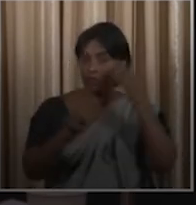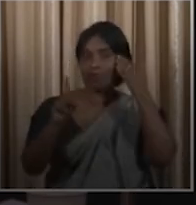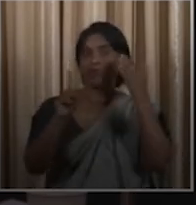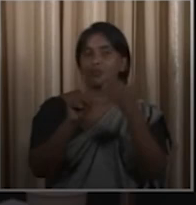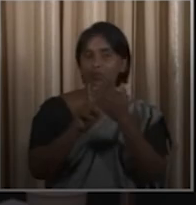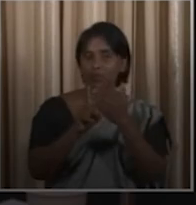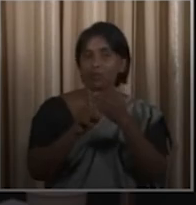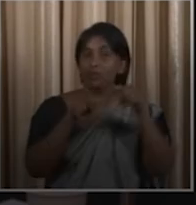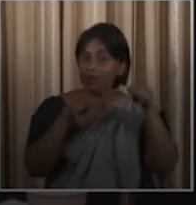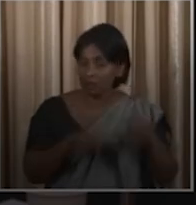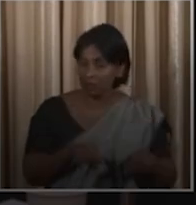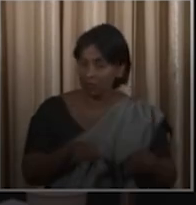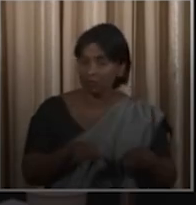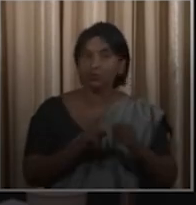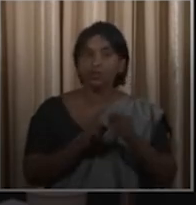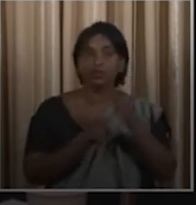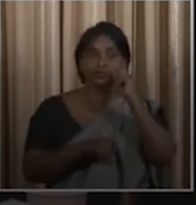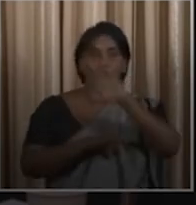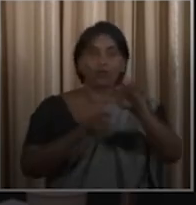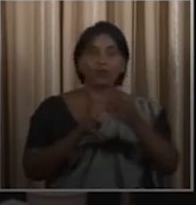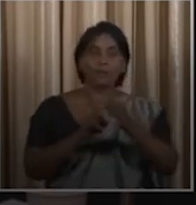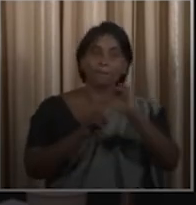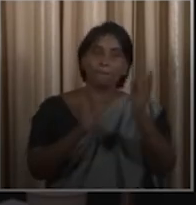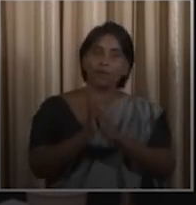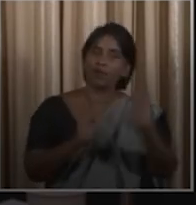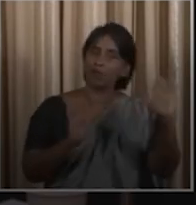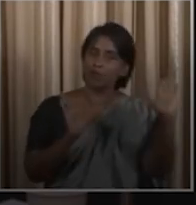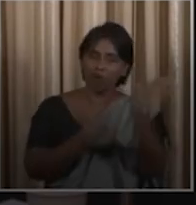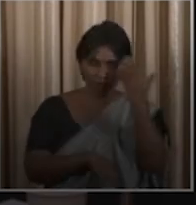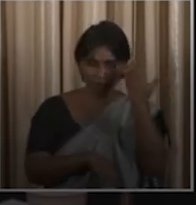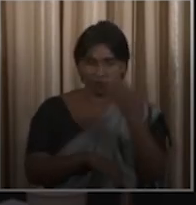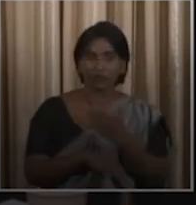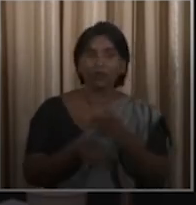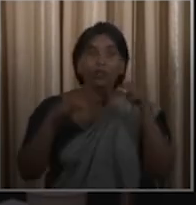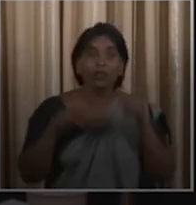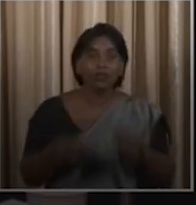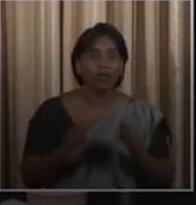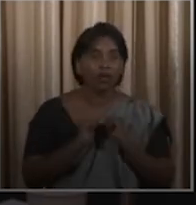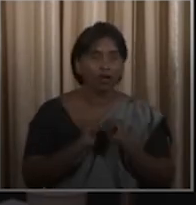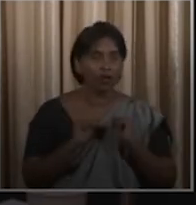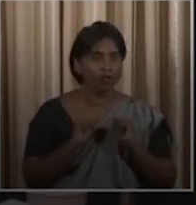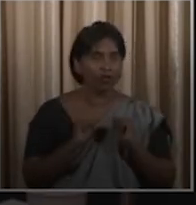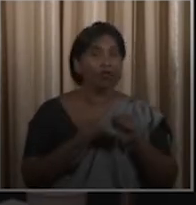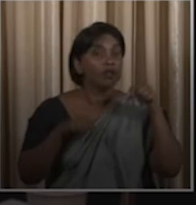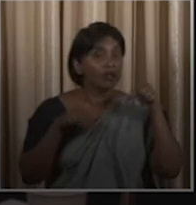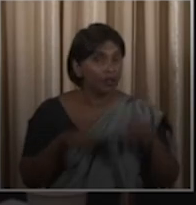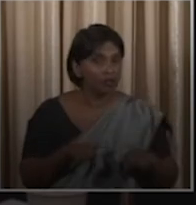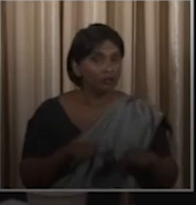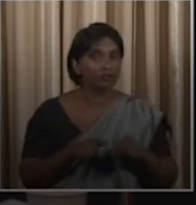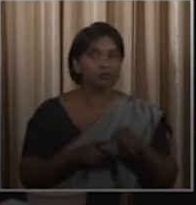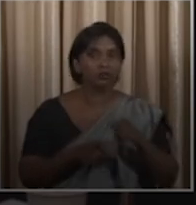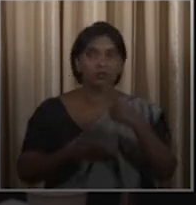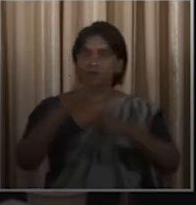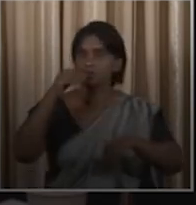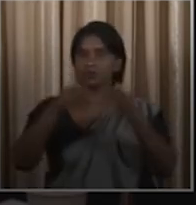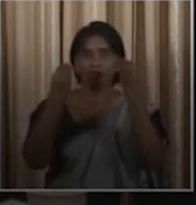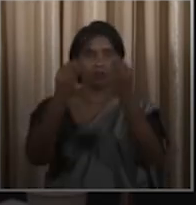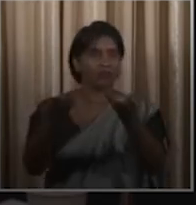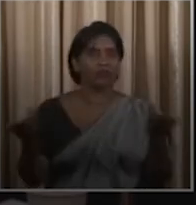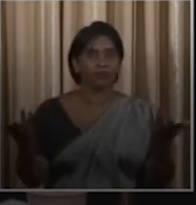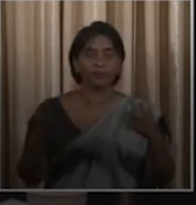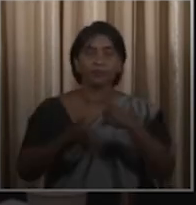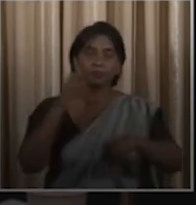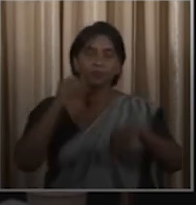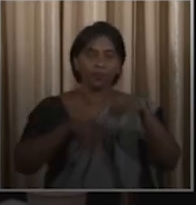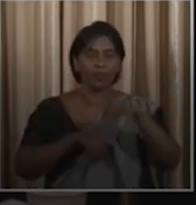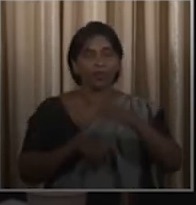janata weketula agame te kamengela wahri. Enan dam mukata welatin, dam me kata janawara makne. Hebe kata yesu pana sangkalpe.